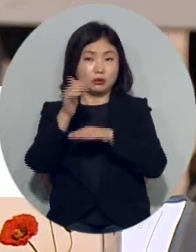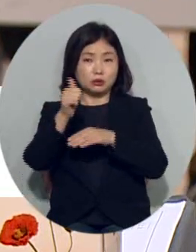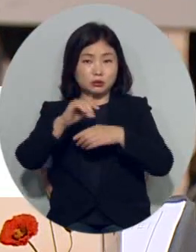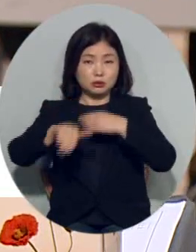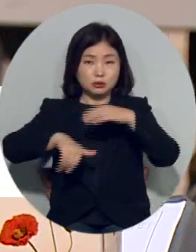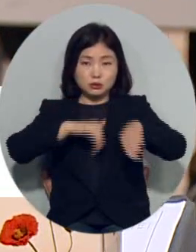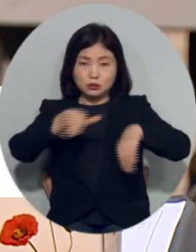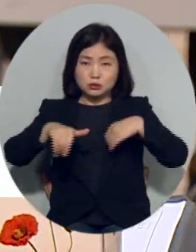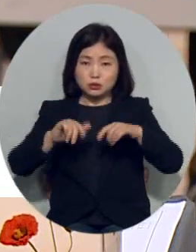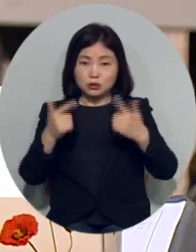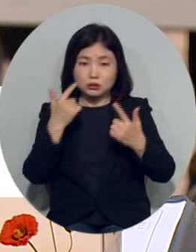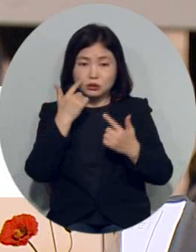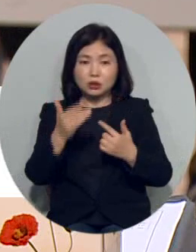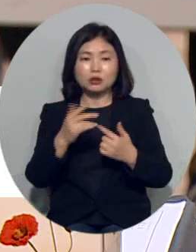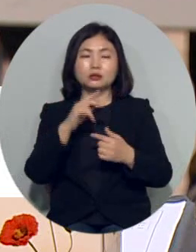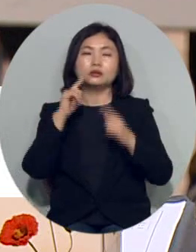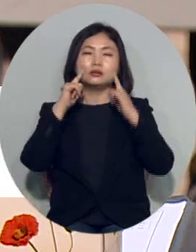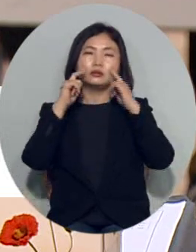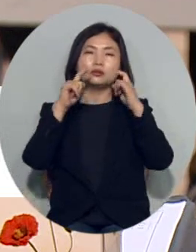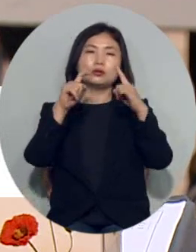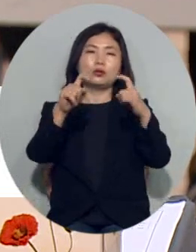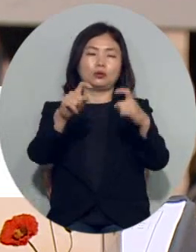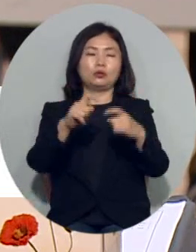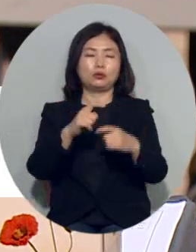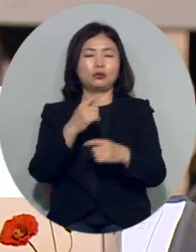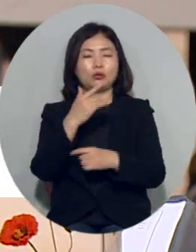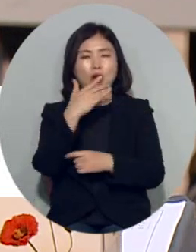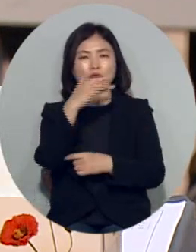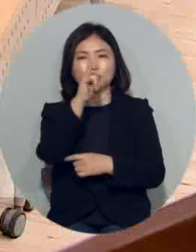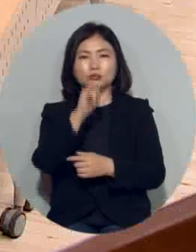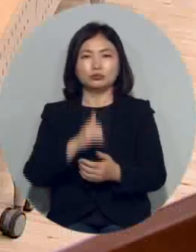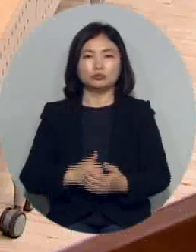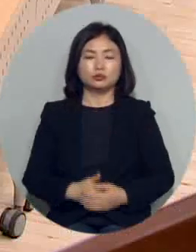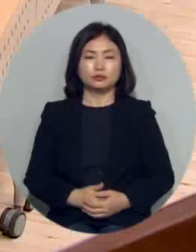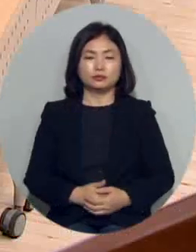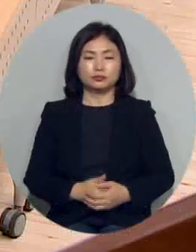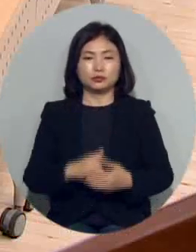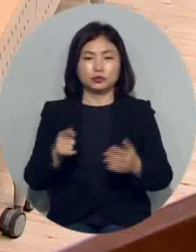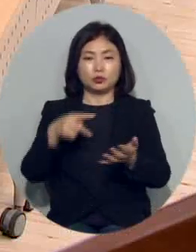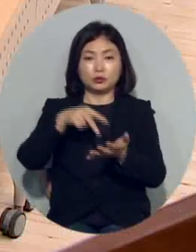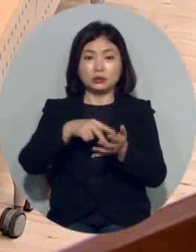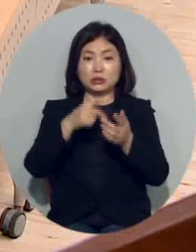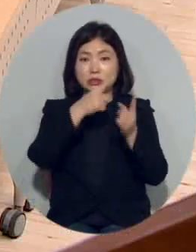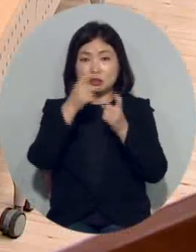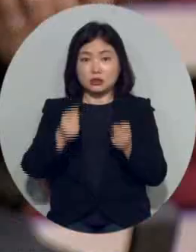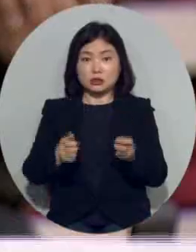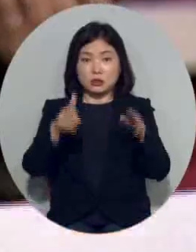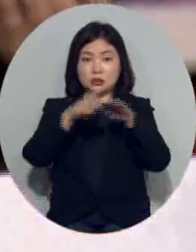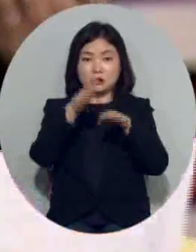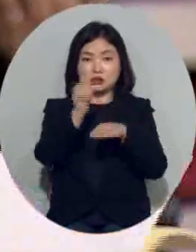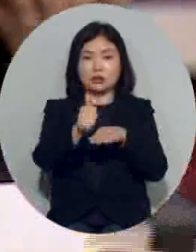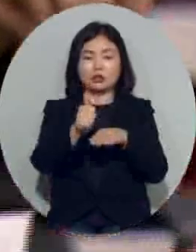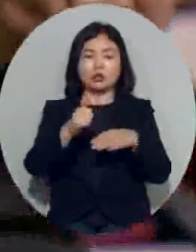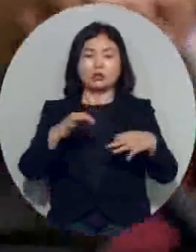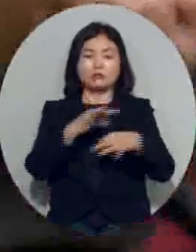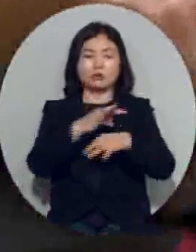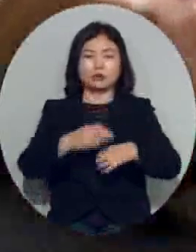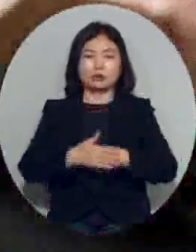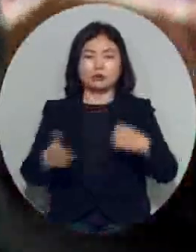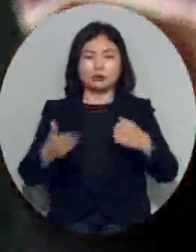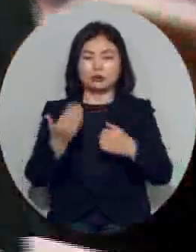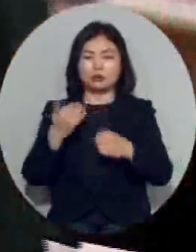이권에 개입한 것은 아닌가라는 의혹을 살 여지가 충분히 있다. 독립운동 기념관장은 비리 등으로 물러난